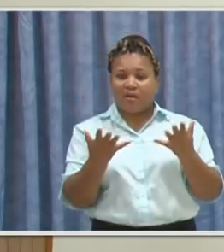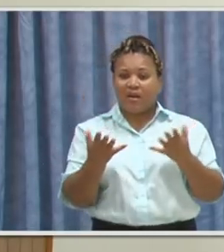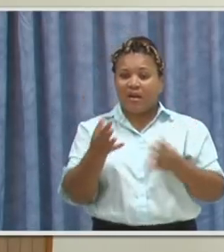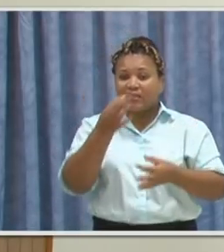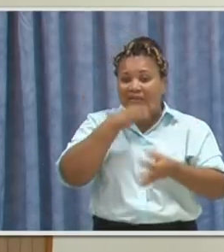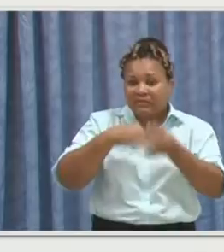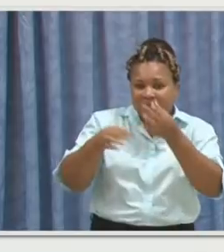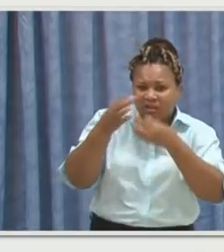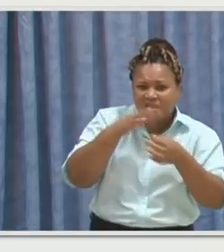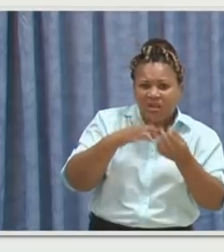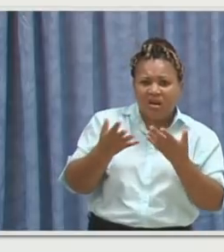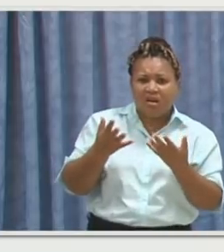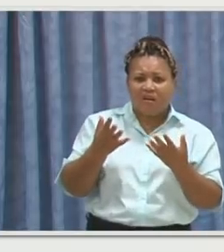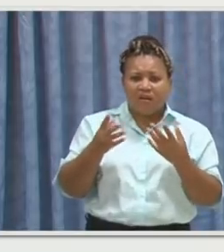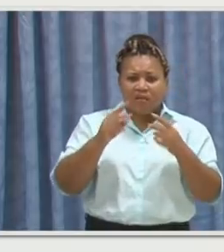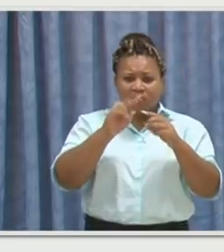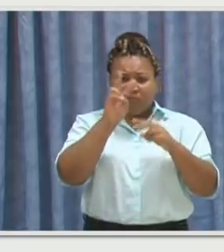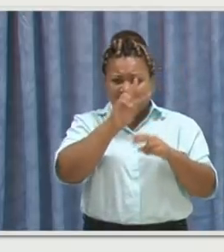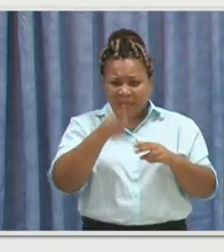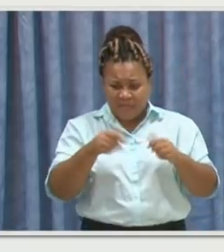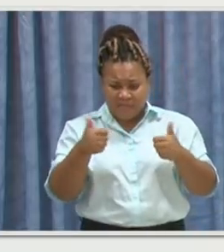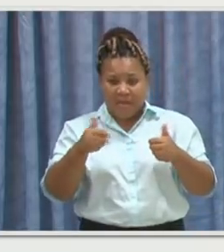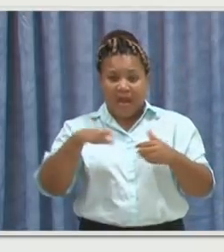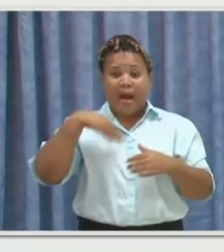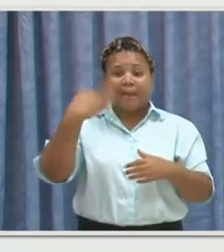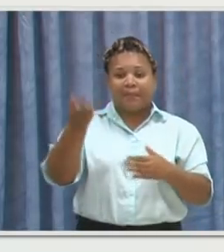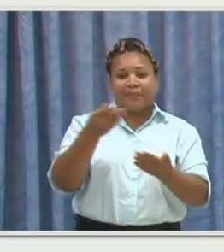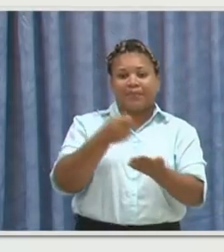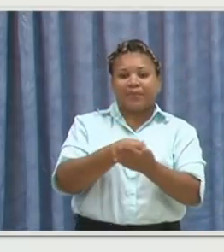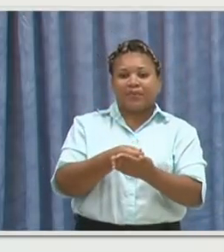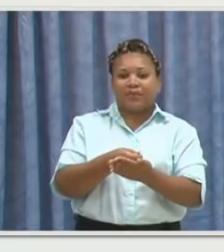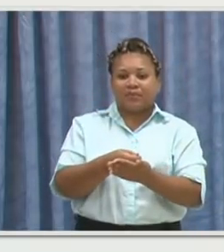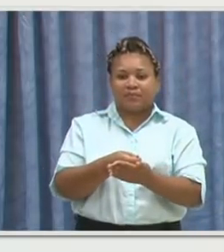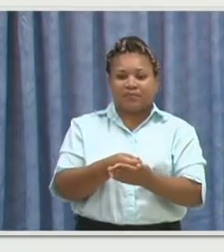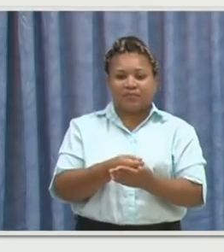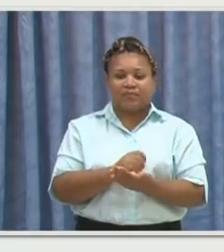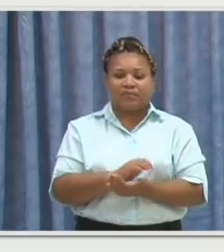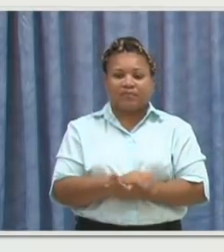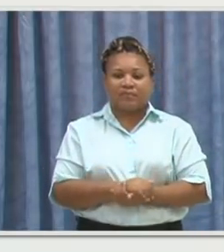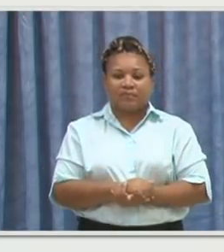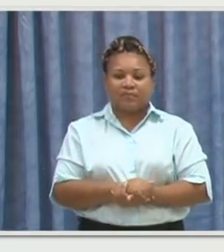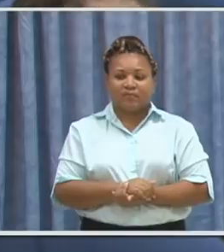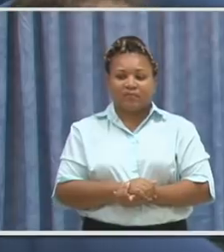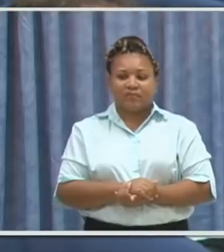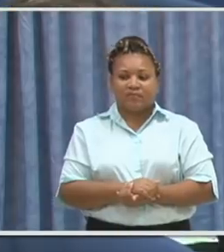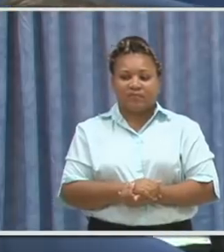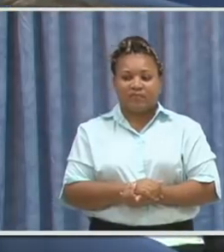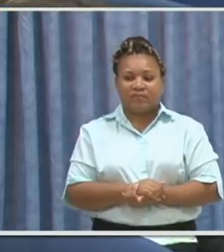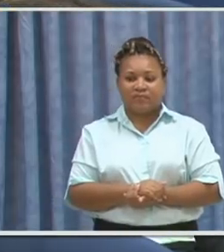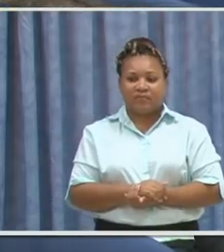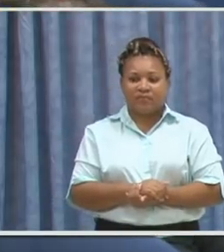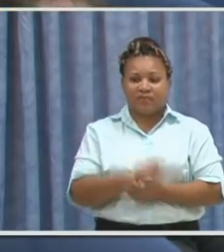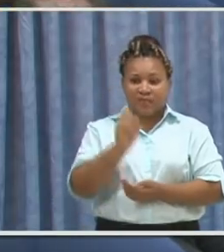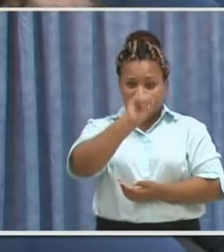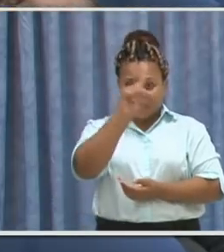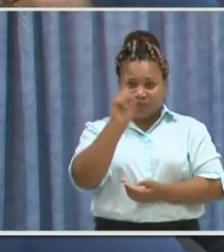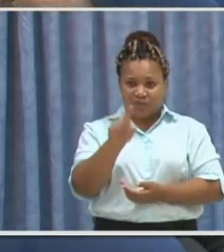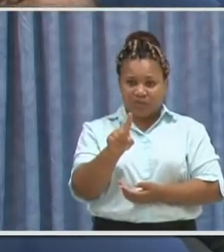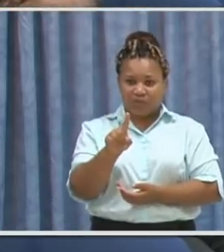Peut-être que ça, c'est capable de dire que c'est ça, monsieur, il y a encore une isolation ou bien il y a une quarantaine pour ça? Oui, ça,